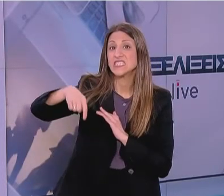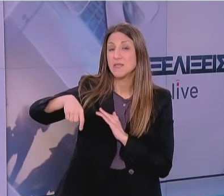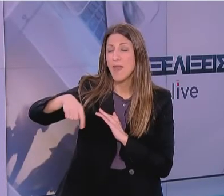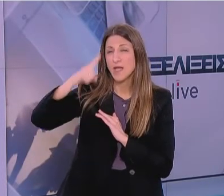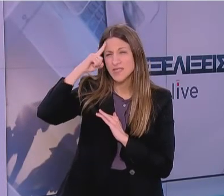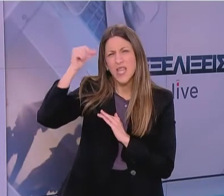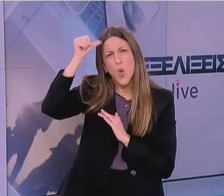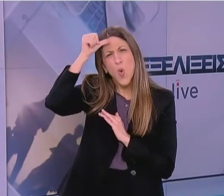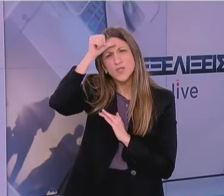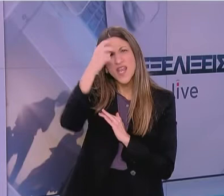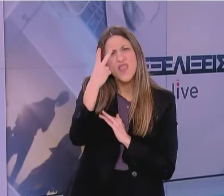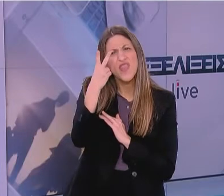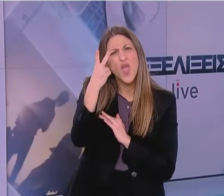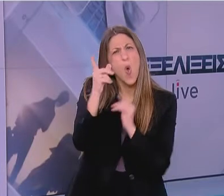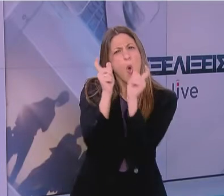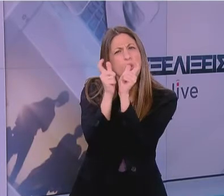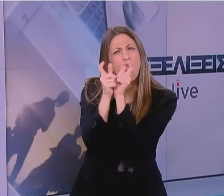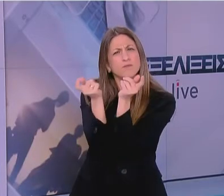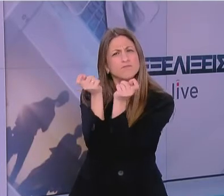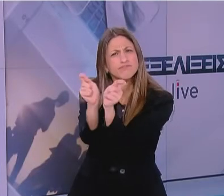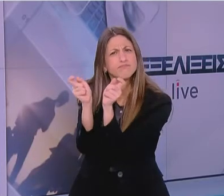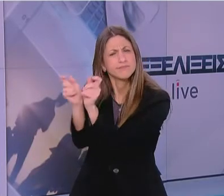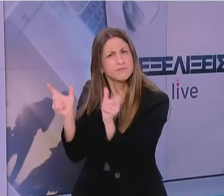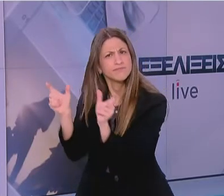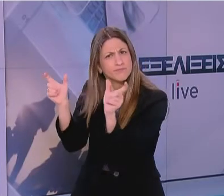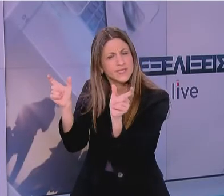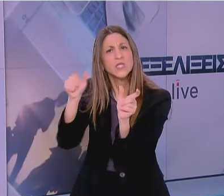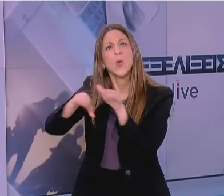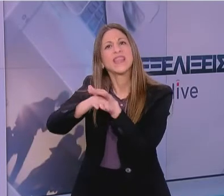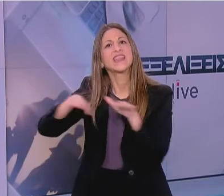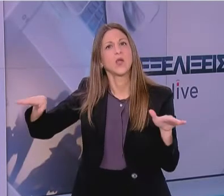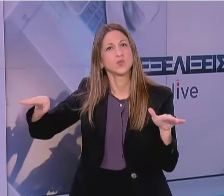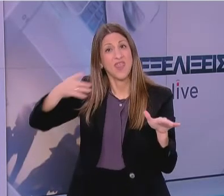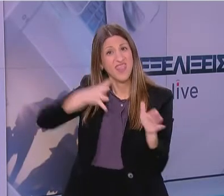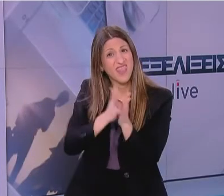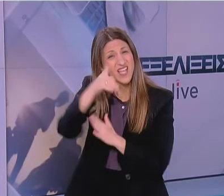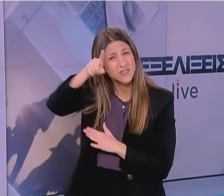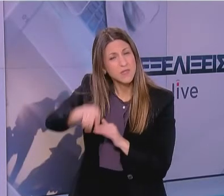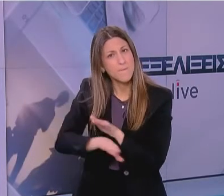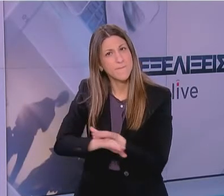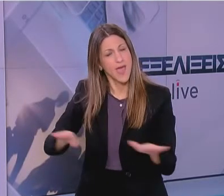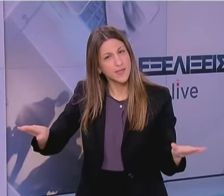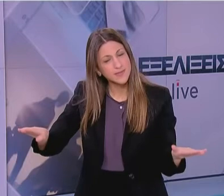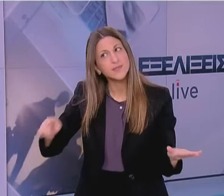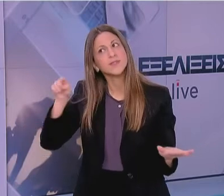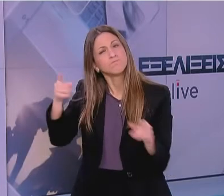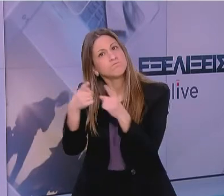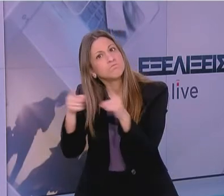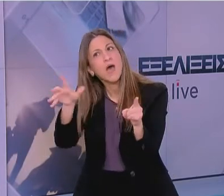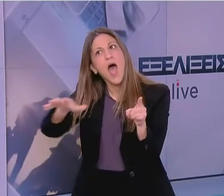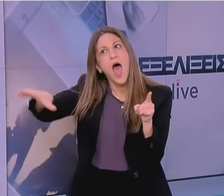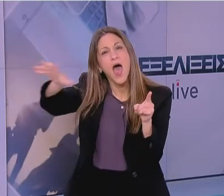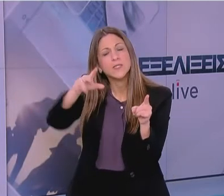καραντίνα των χωριών Δραγασιά και Δαμασκηνιά του Δήμου Βοΐου. Αντιμέτωποι με μια πρωτόγνωρη κατάσταση και τα σύγχρονα δεδομένα,